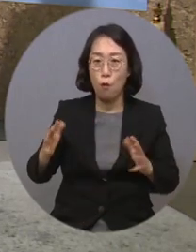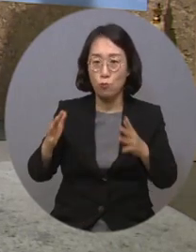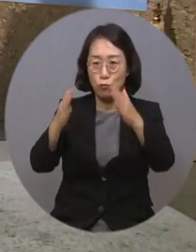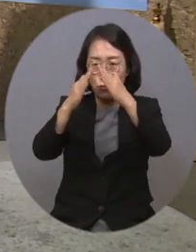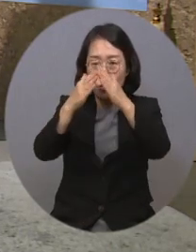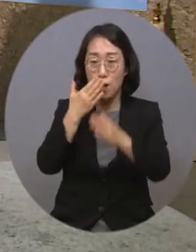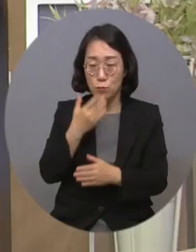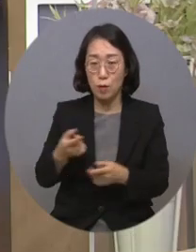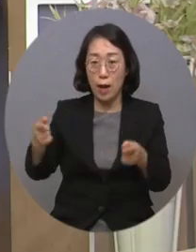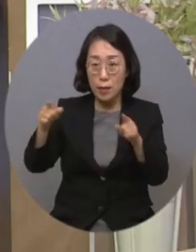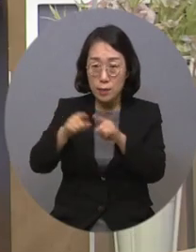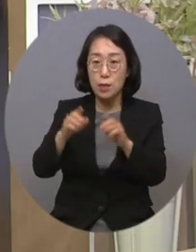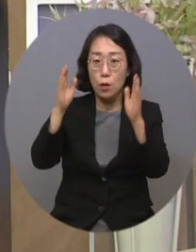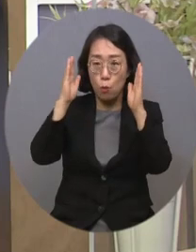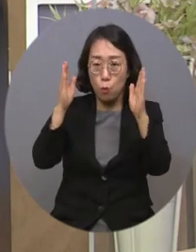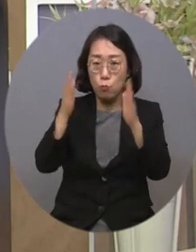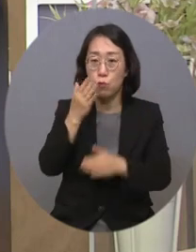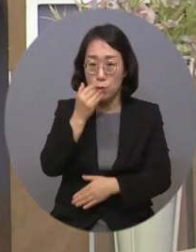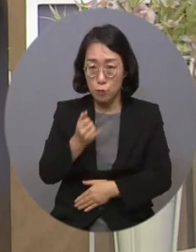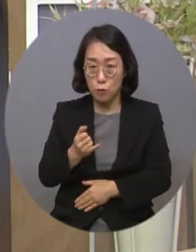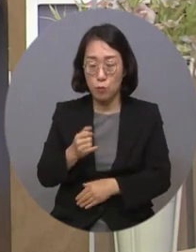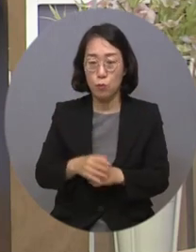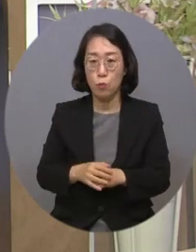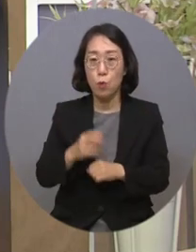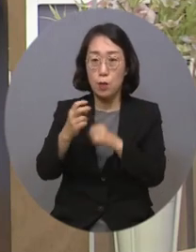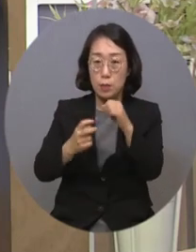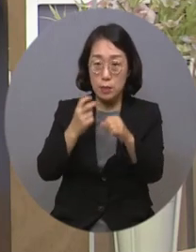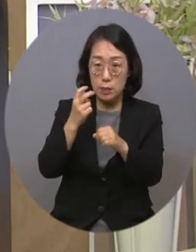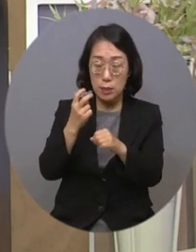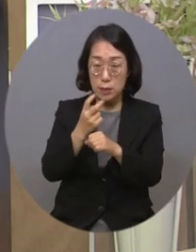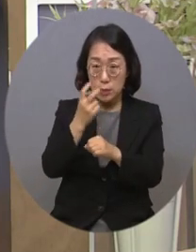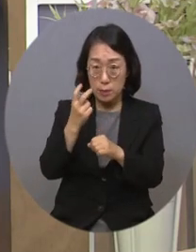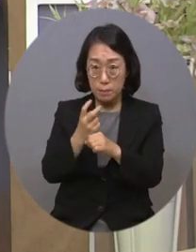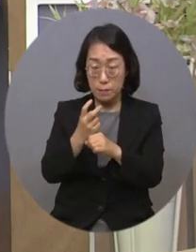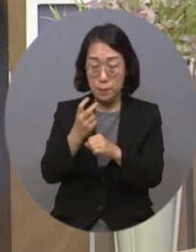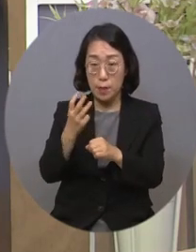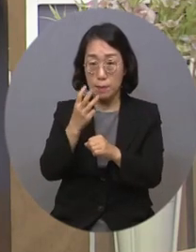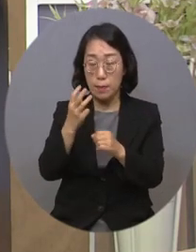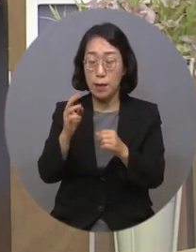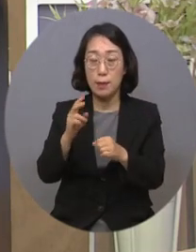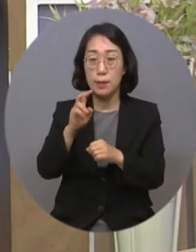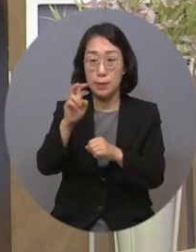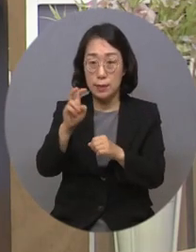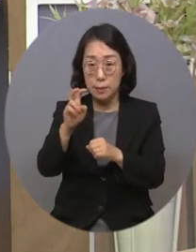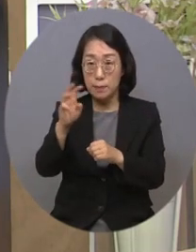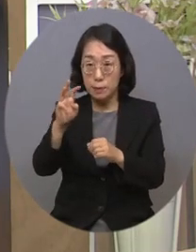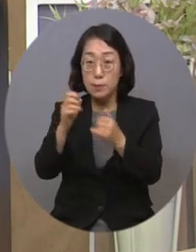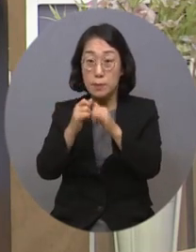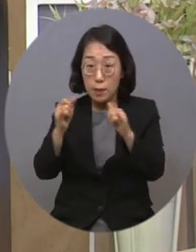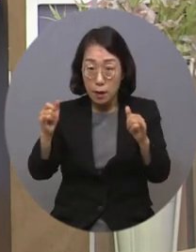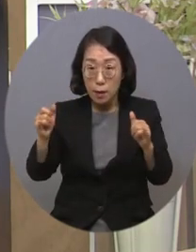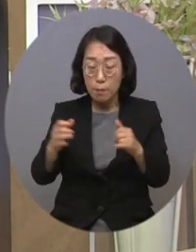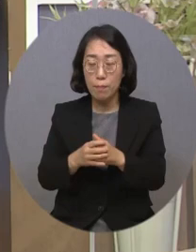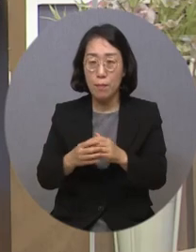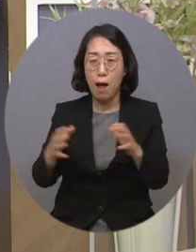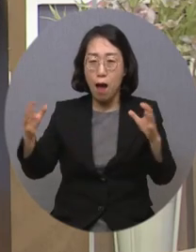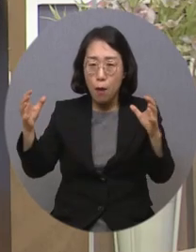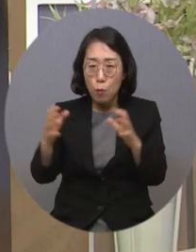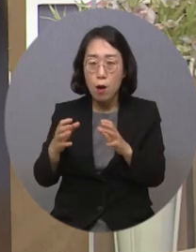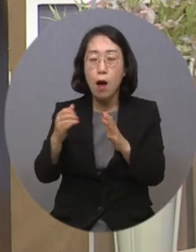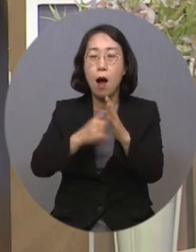공부도 같이 하면 하게 되고 그렇죠. 사실 20, 30명, 수십 명도 같이 가족처럼 그 당시에는 굉장히 먹고 살기도